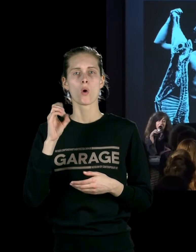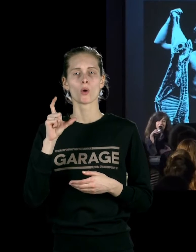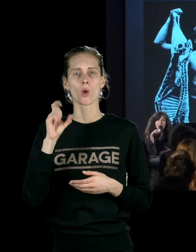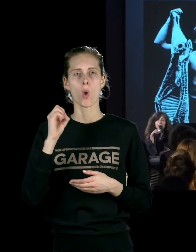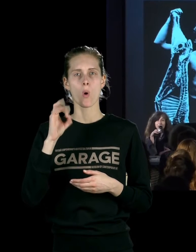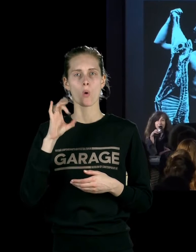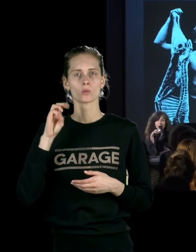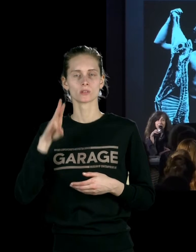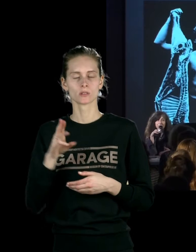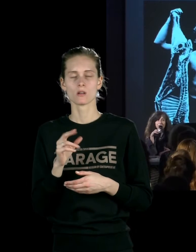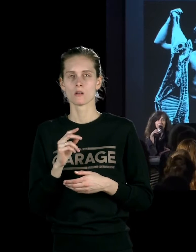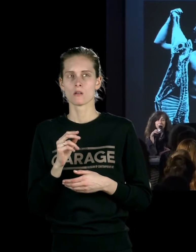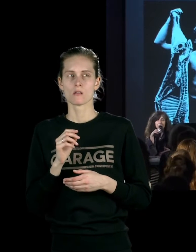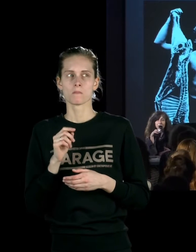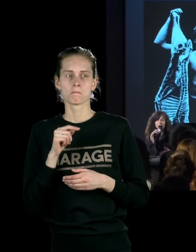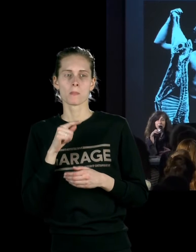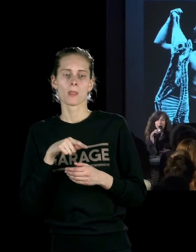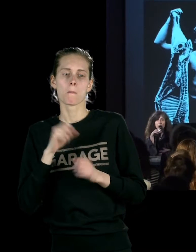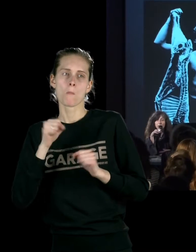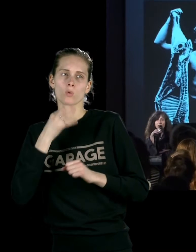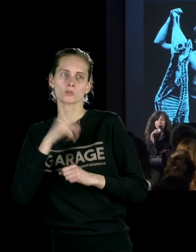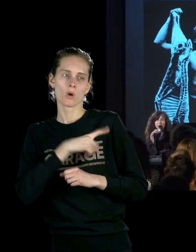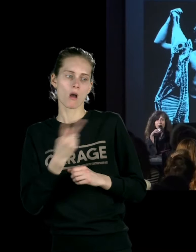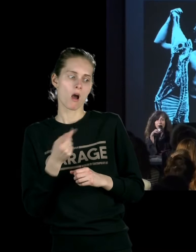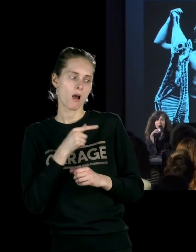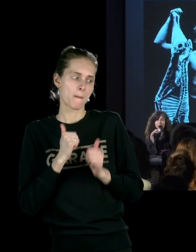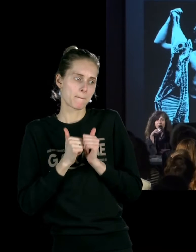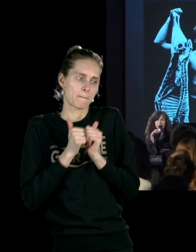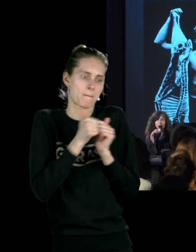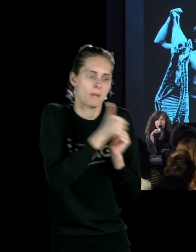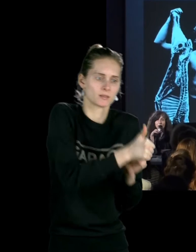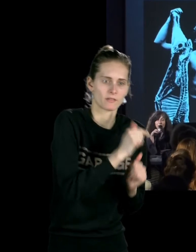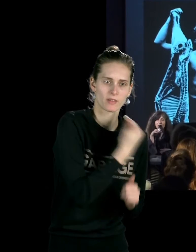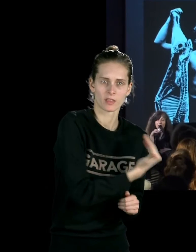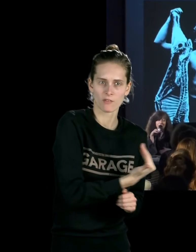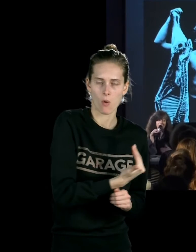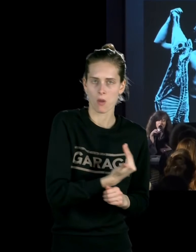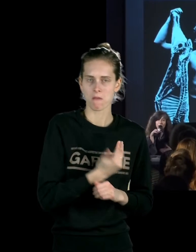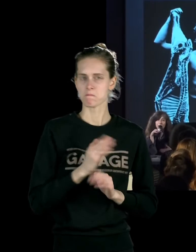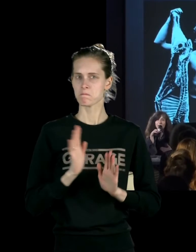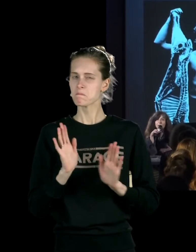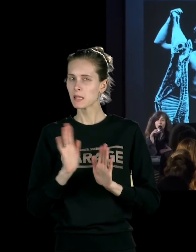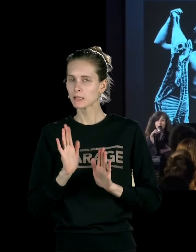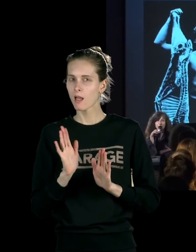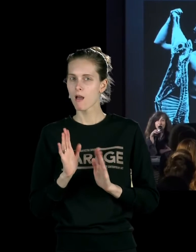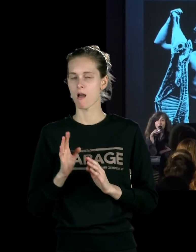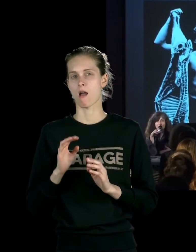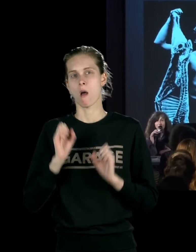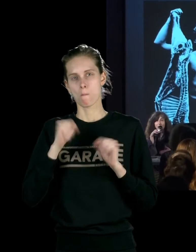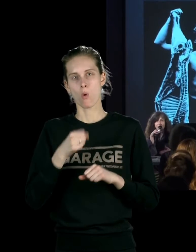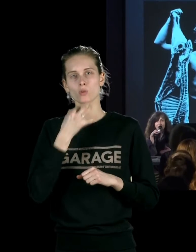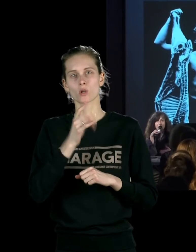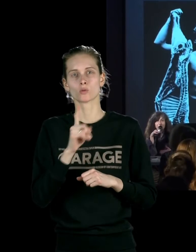действительно последователем Бэкона. Бэкон — это фигура абсолютно уникальная в 20 веке. Это фигура, это художник, на самом деле, у которого